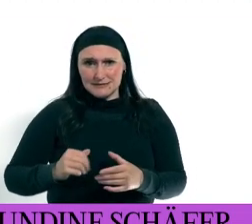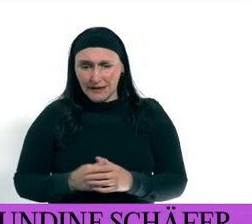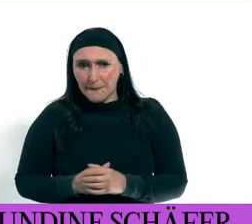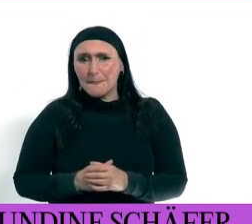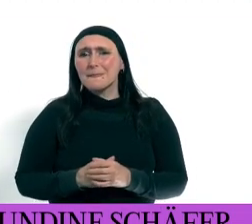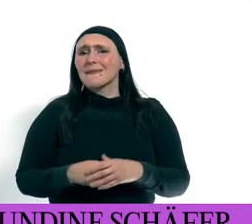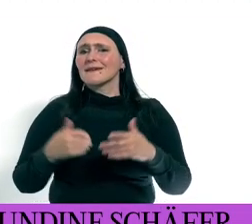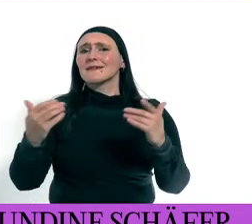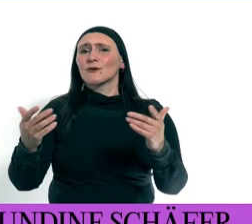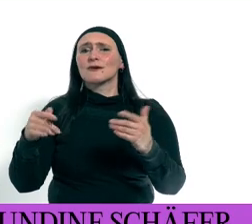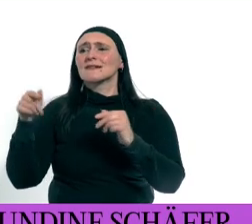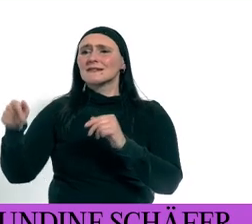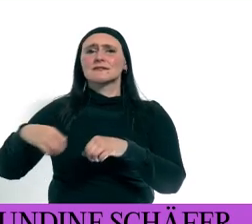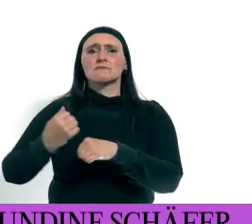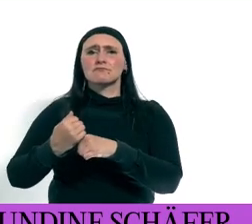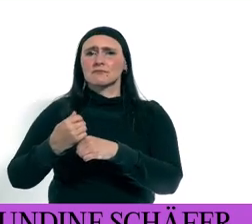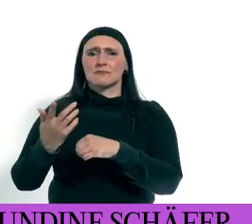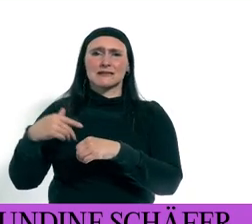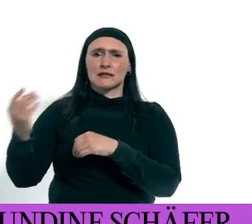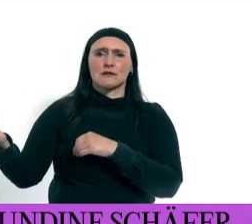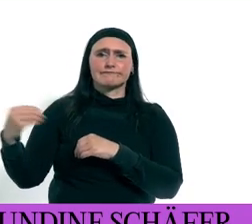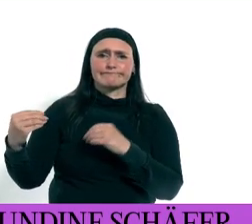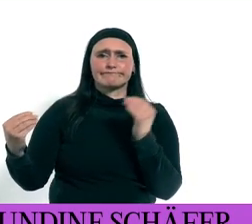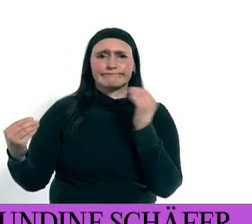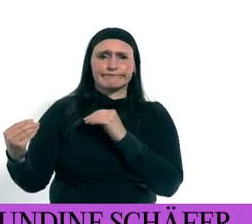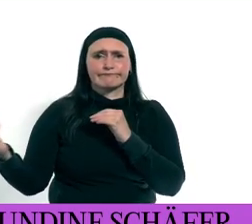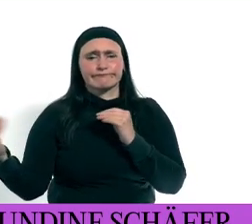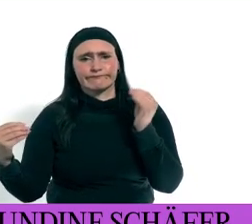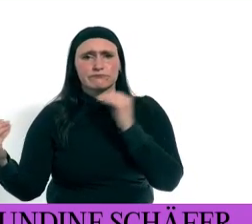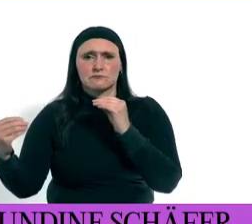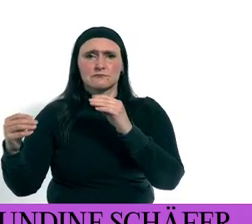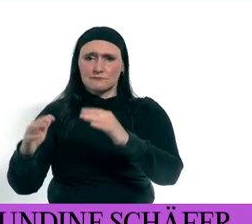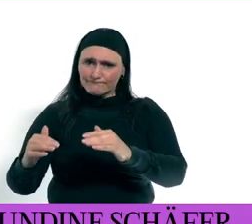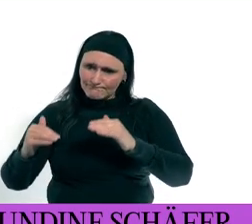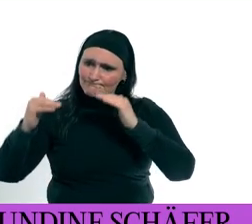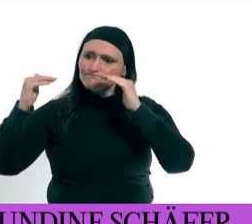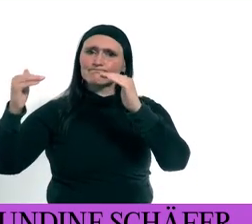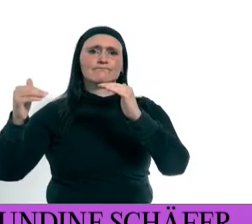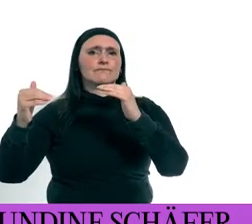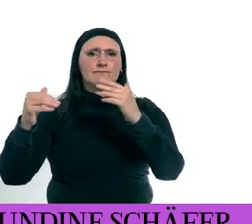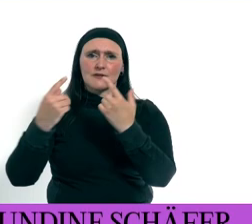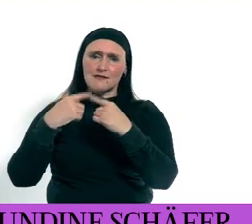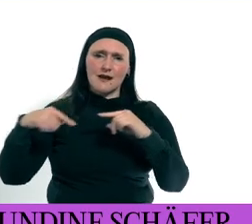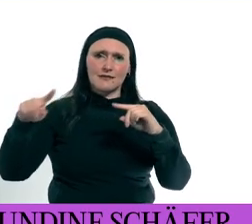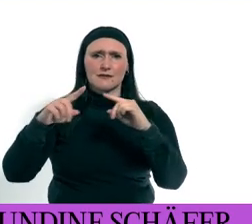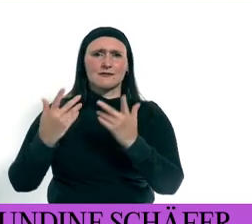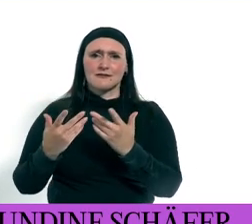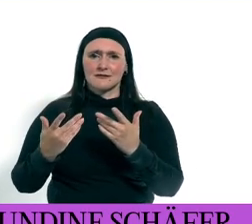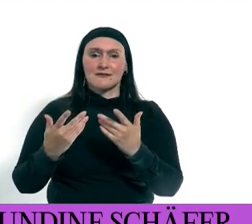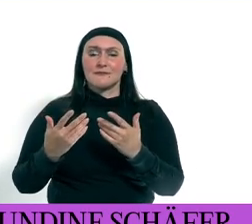Das Arbeiten im Kollektiv wiederum fügt dann eine weitere Ebene ein.